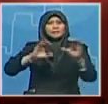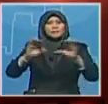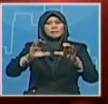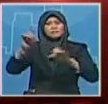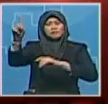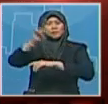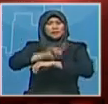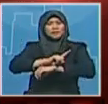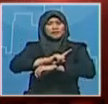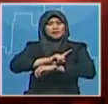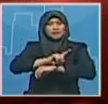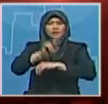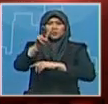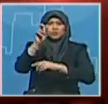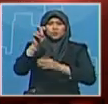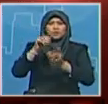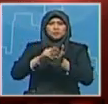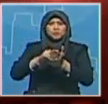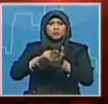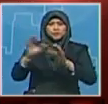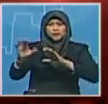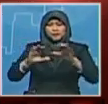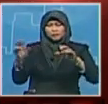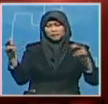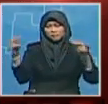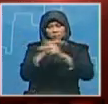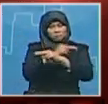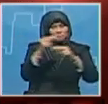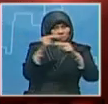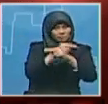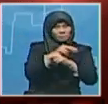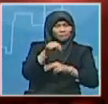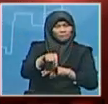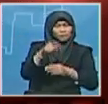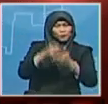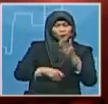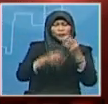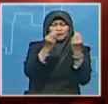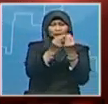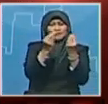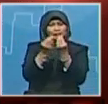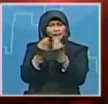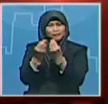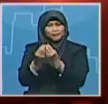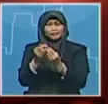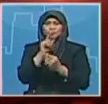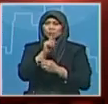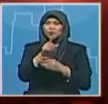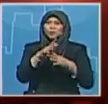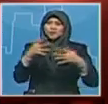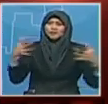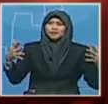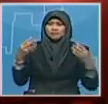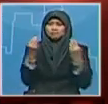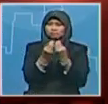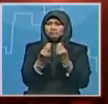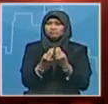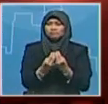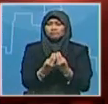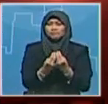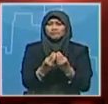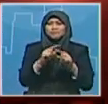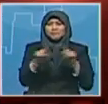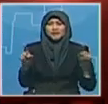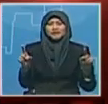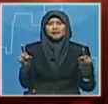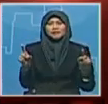hari. 200,000. Bila 200,000 itu kalau kita kira lah, agak besar. Tapi sudah pasti